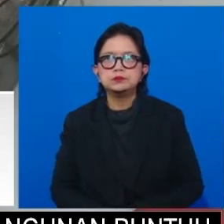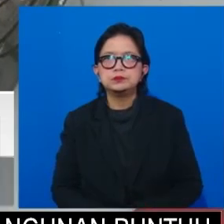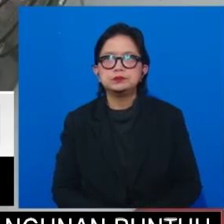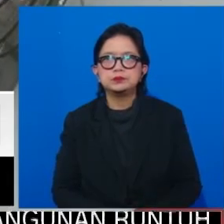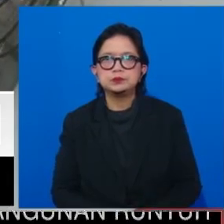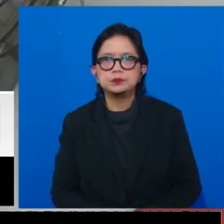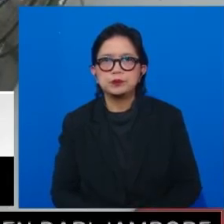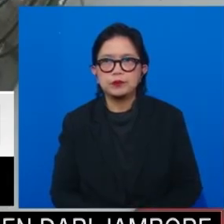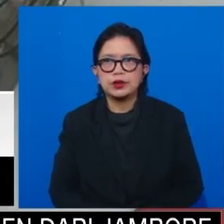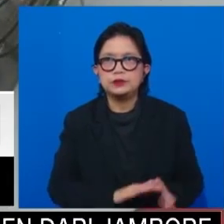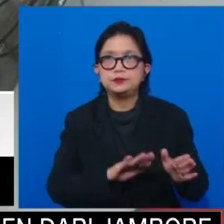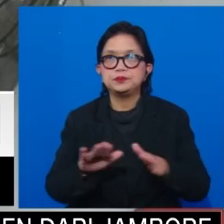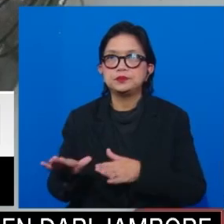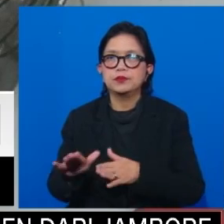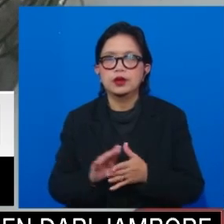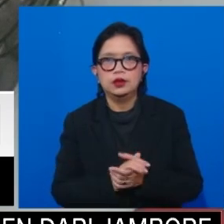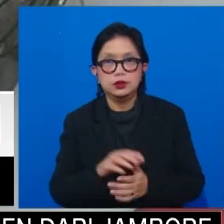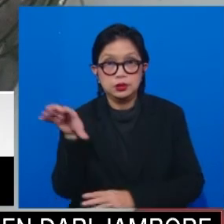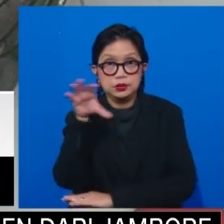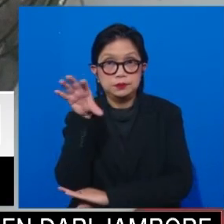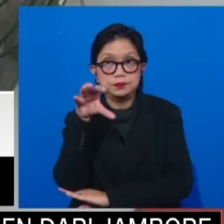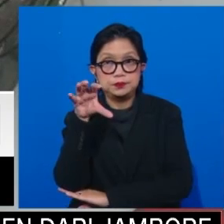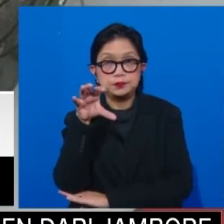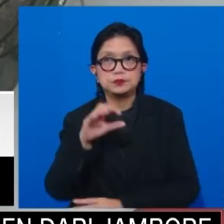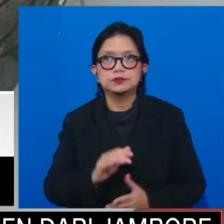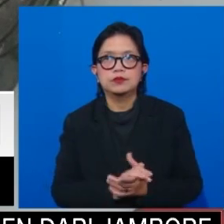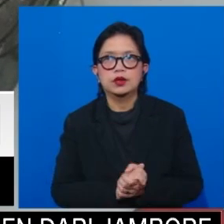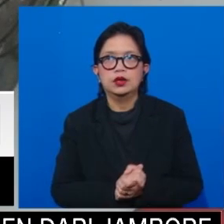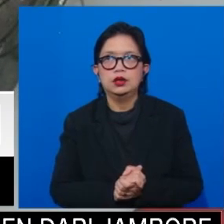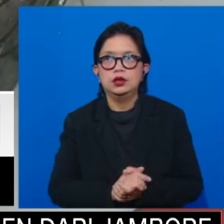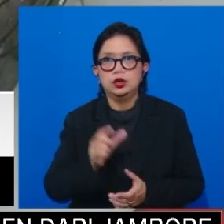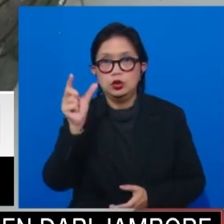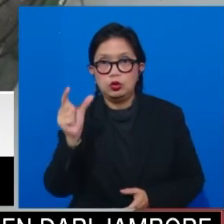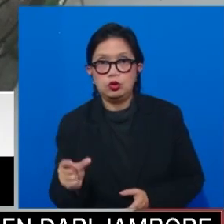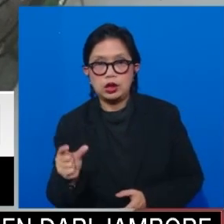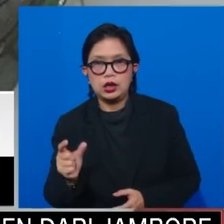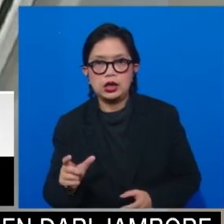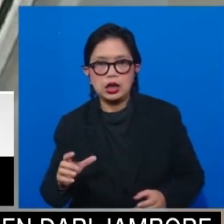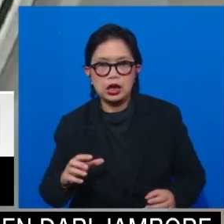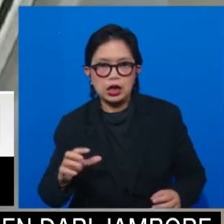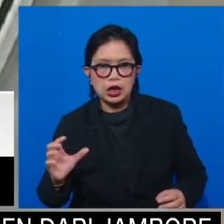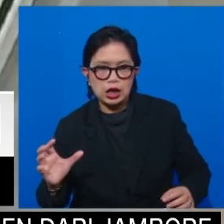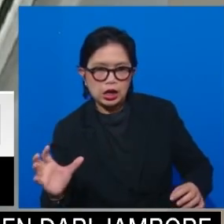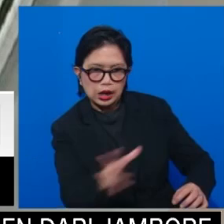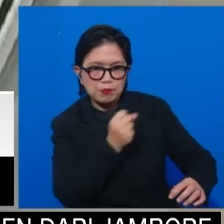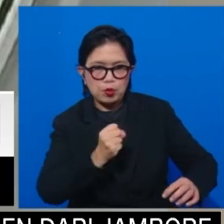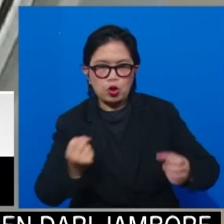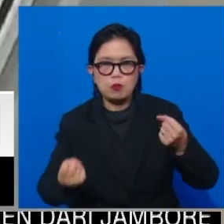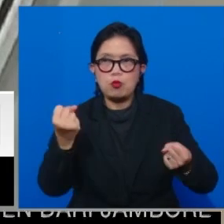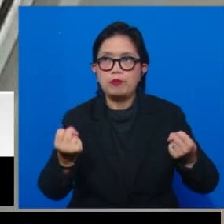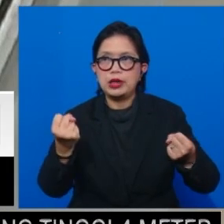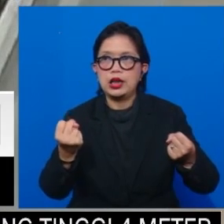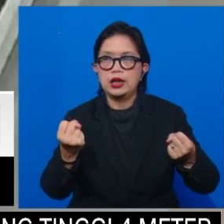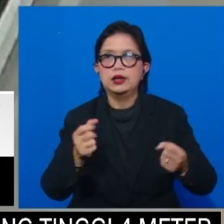Sementara dari Bogor, Jawa Barat, kamera CCTV merekam jejak perampok mobil berinisial VR. Tersangka telah diburu